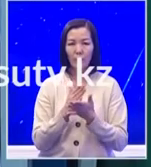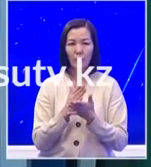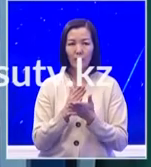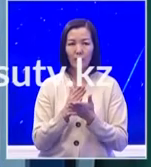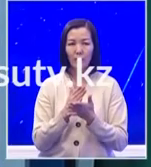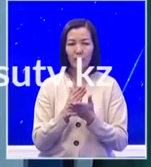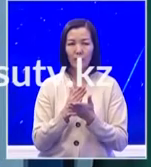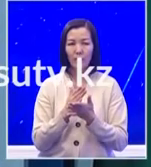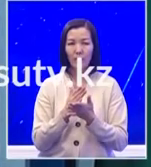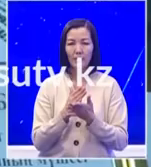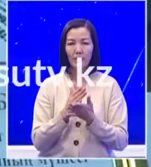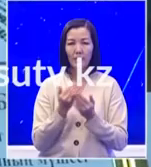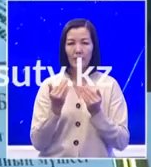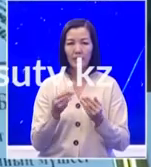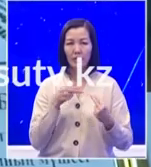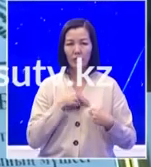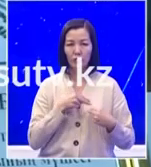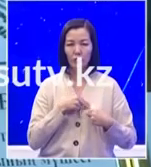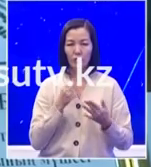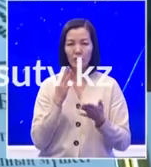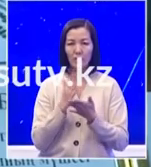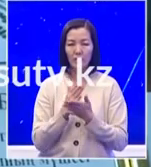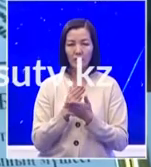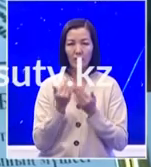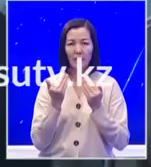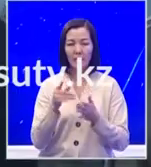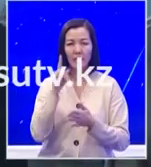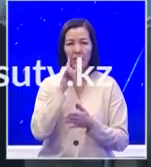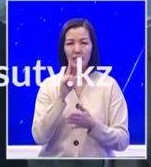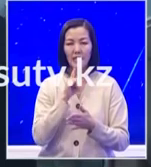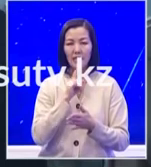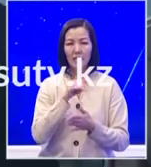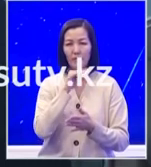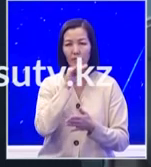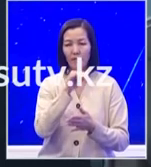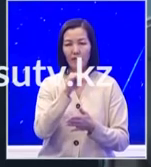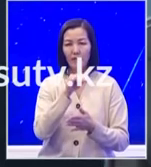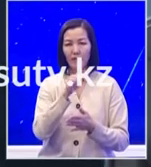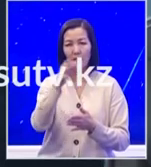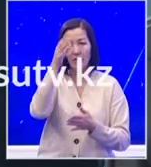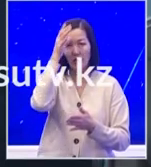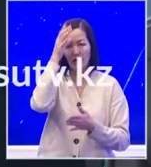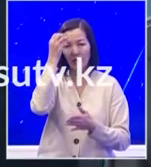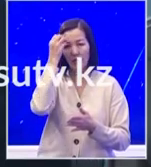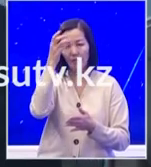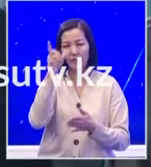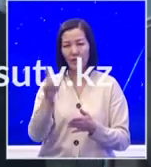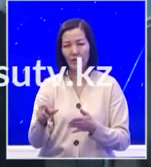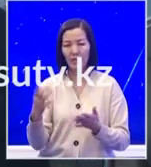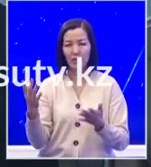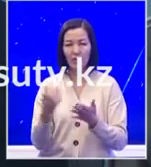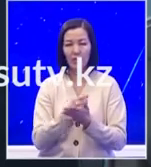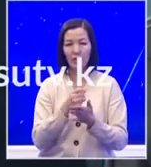институт химияда қазір істеп жатырмын. Енді біздің ойымыз Қазақстан ғалымдарының жетістіктерін